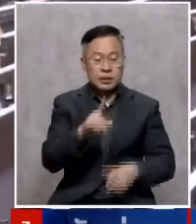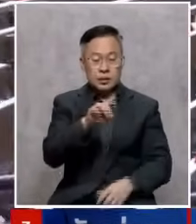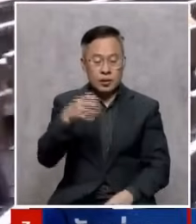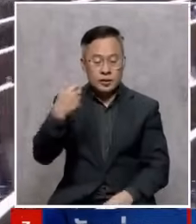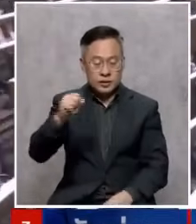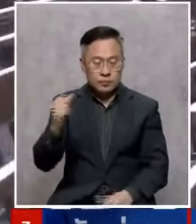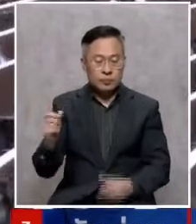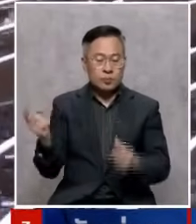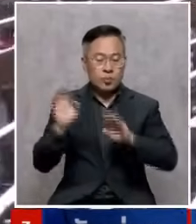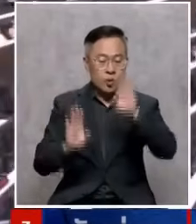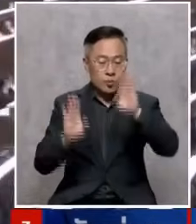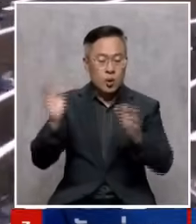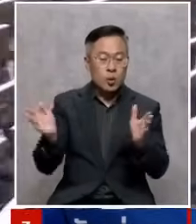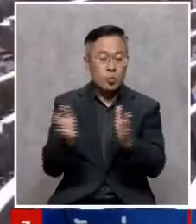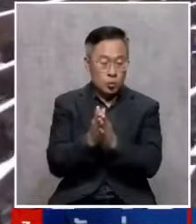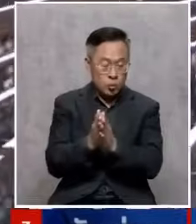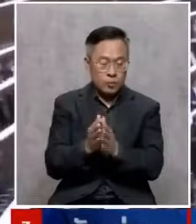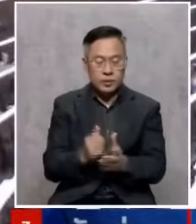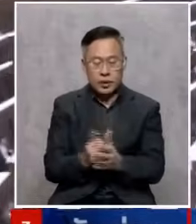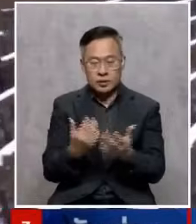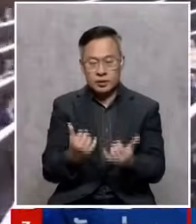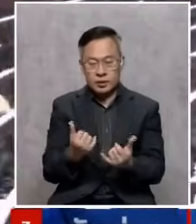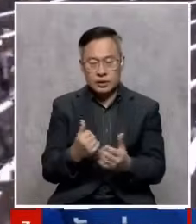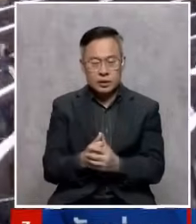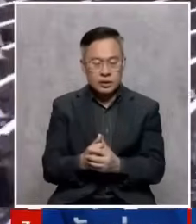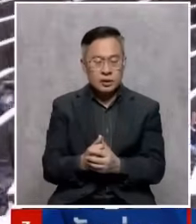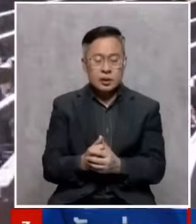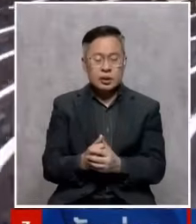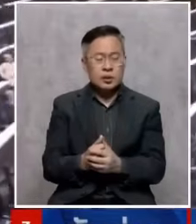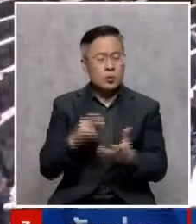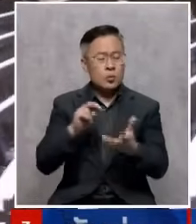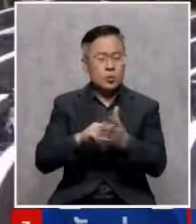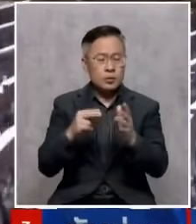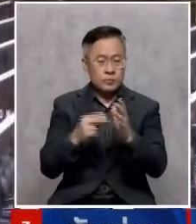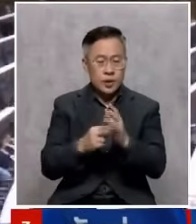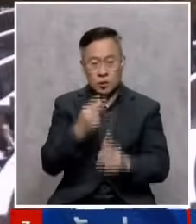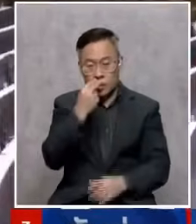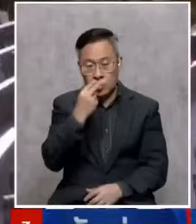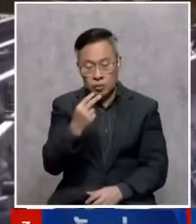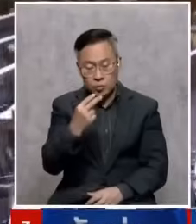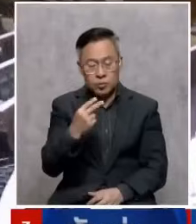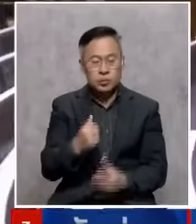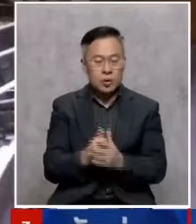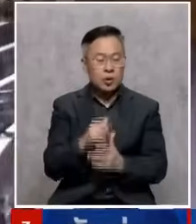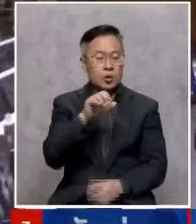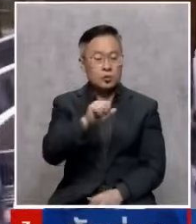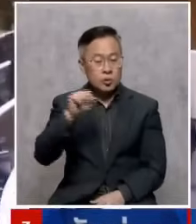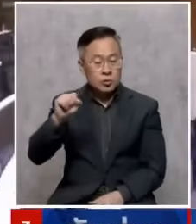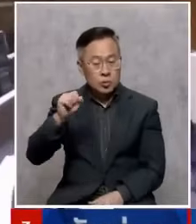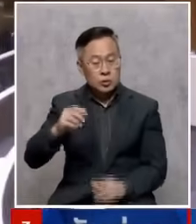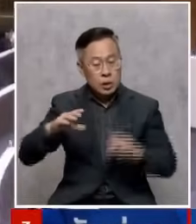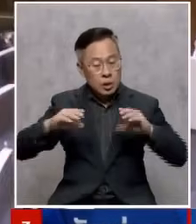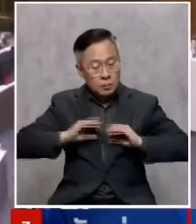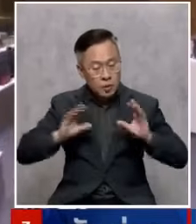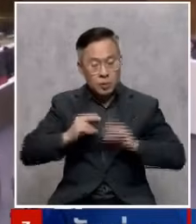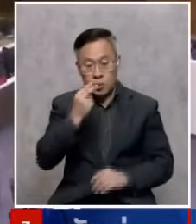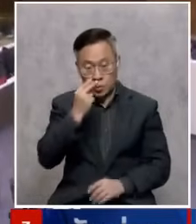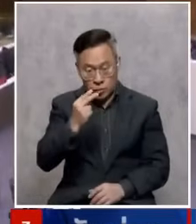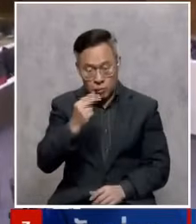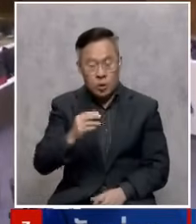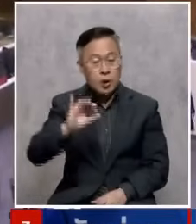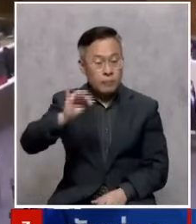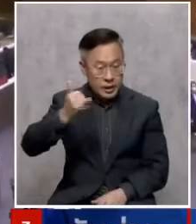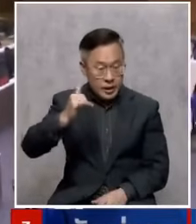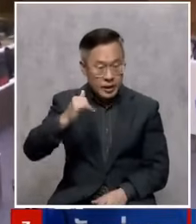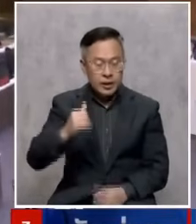ร่วมรัฐบาล 173เสียงการที่จะผ่านหรือไม่ผ่านสภาอาจจะออกมาได้หลายแบบนะคะแบบแรกก็คือ